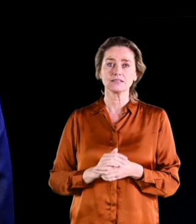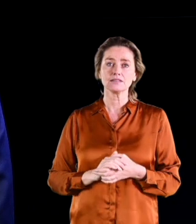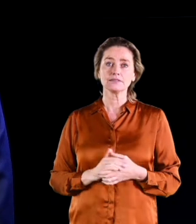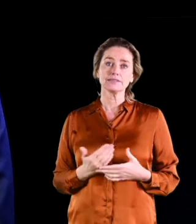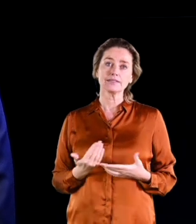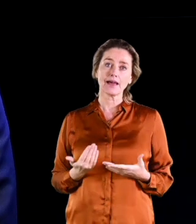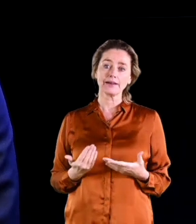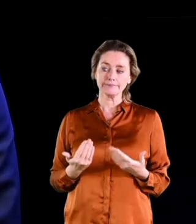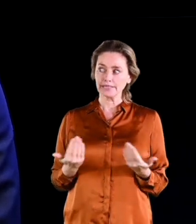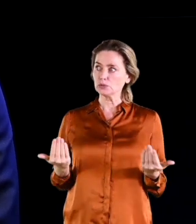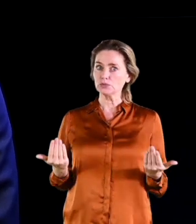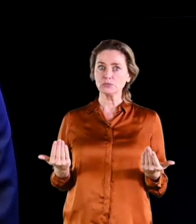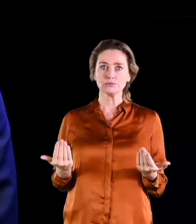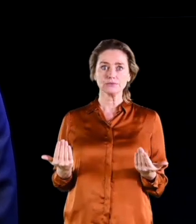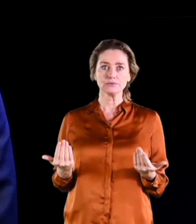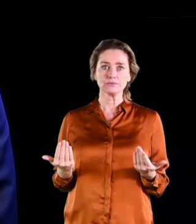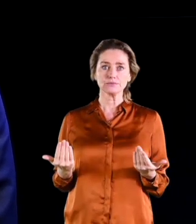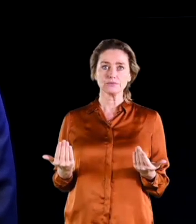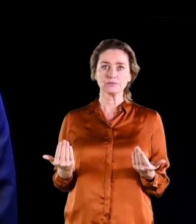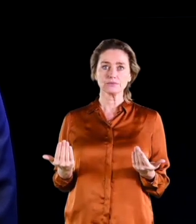Ja, en nu?